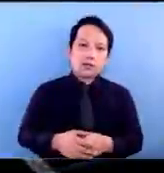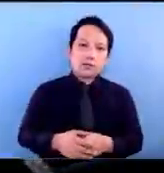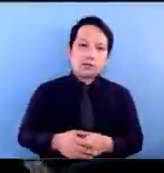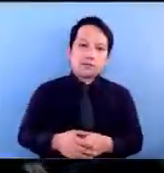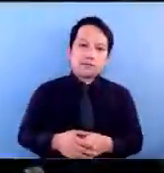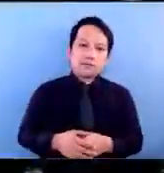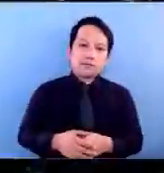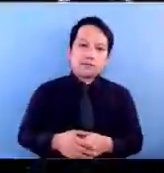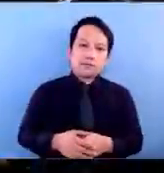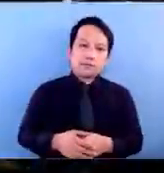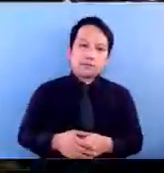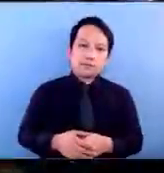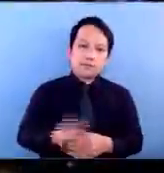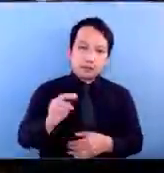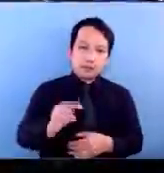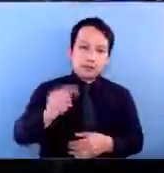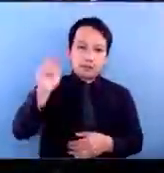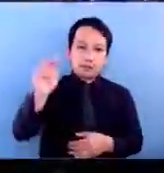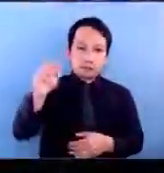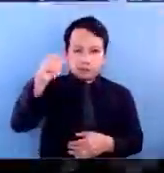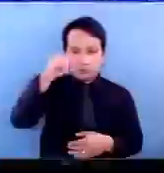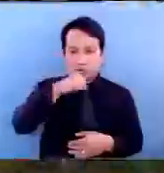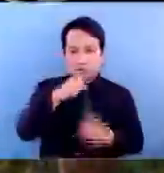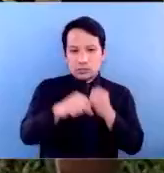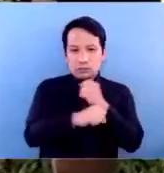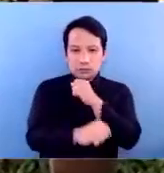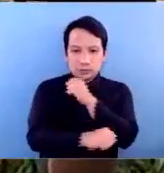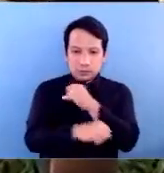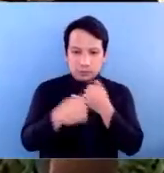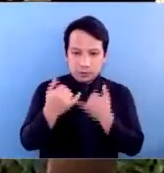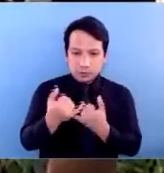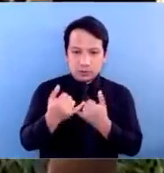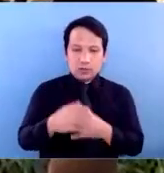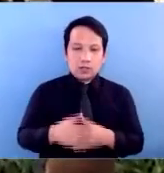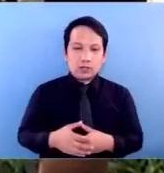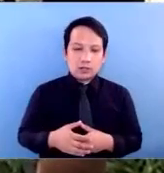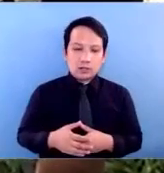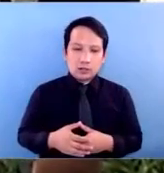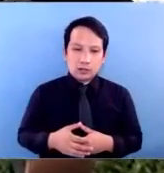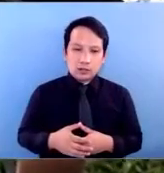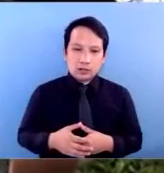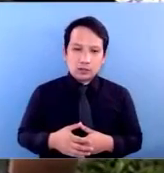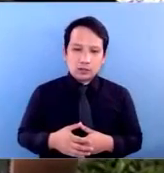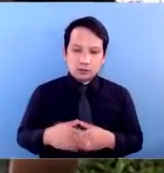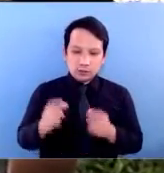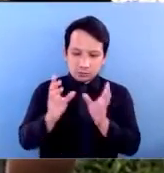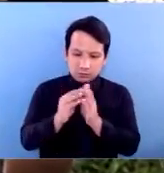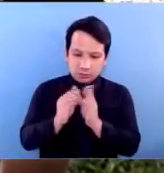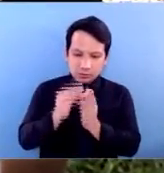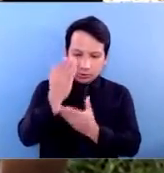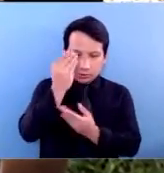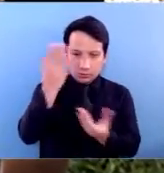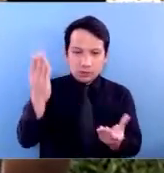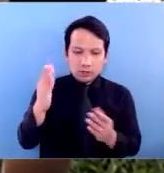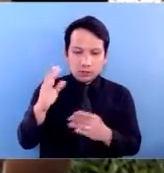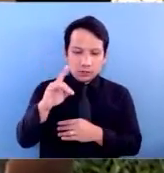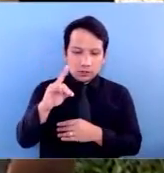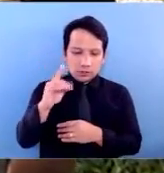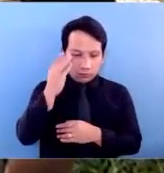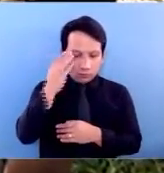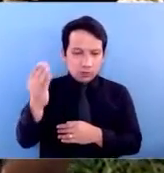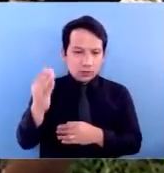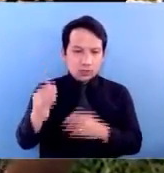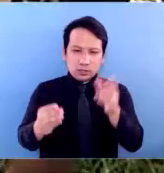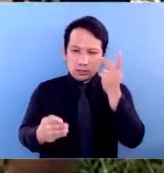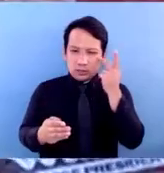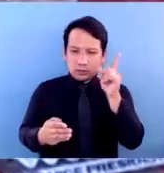Sa Northern Samar ang kampanya ni Pacquiao ngayong Lunes. Nag-town hall meeting sa San Jose del Monte, Bulacan, sina Calorie de Guzman at